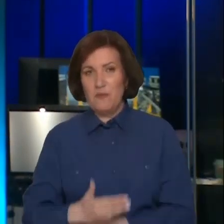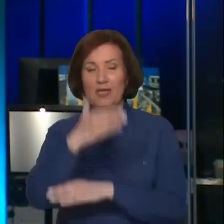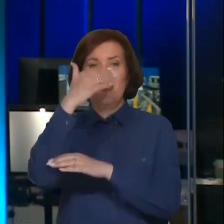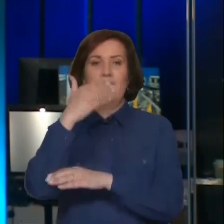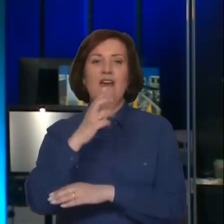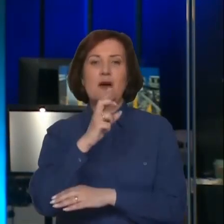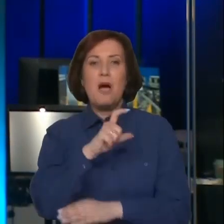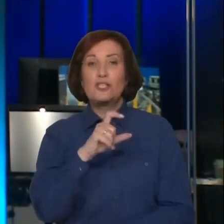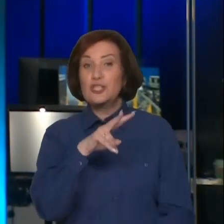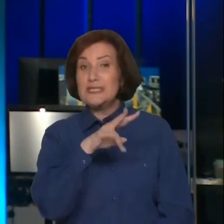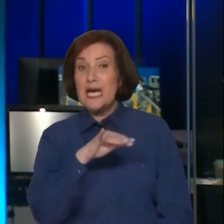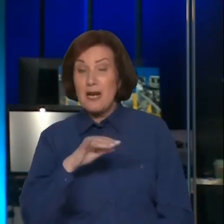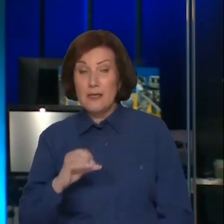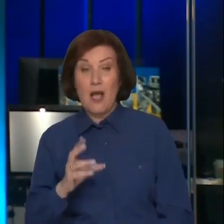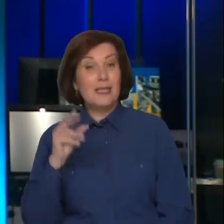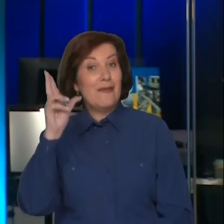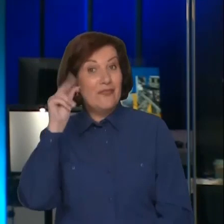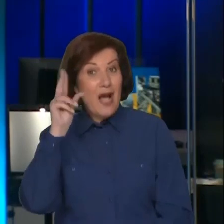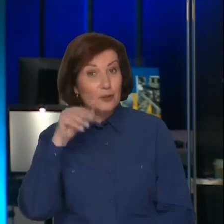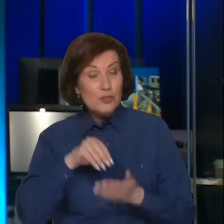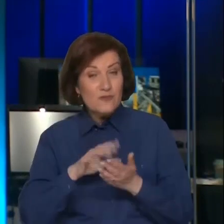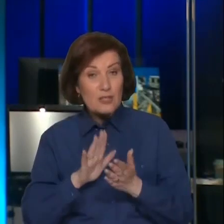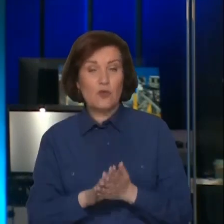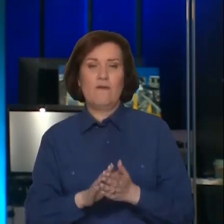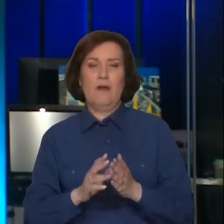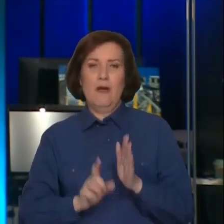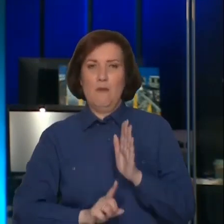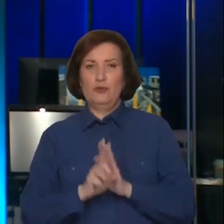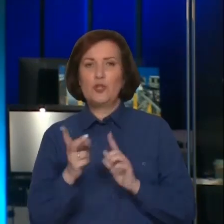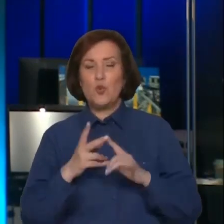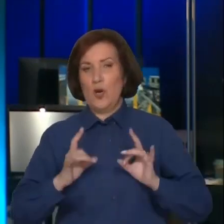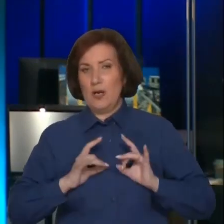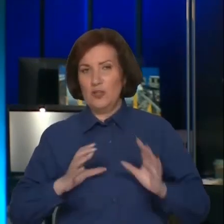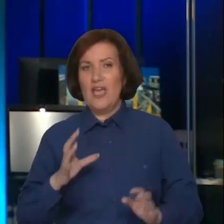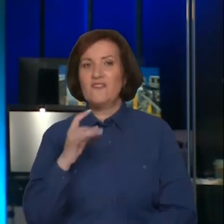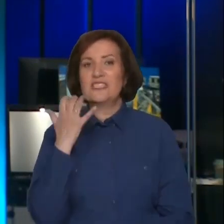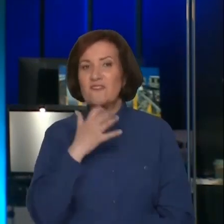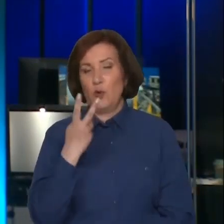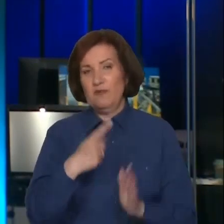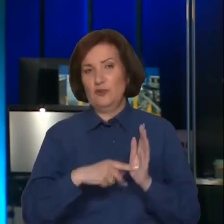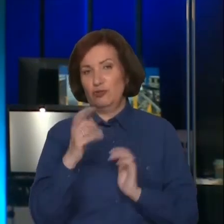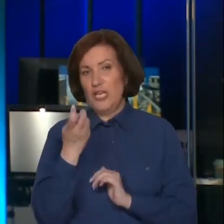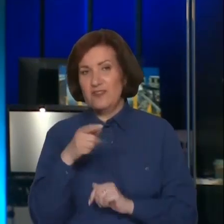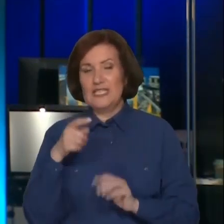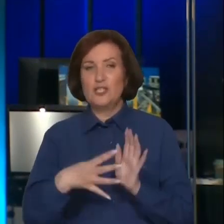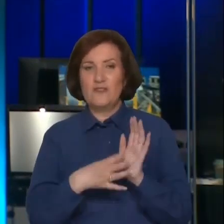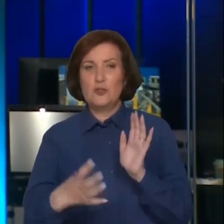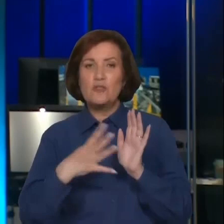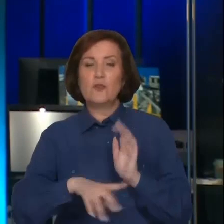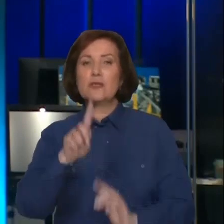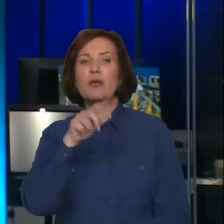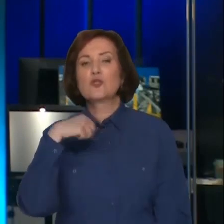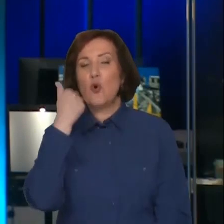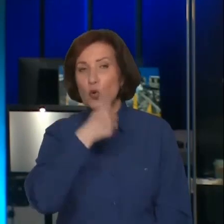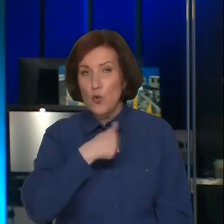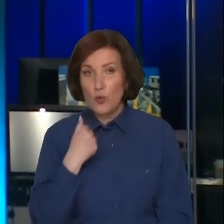Бахчисараї. Але датою святкування обрали початок другого курултаю у Сімферополі 26 червня 1991